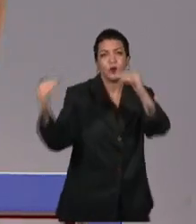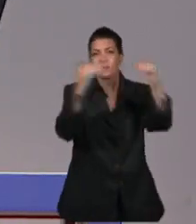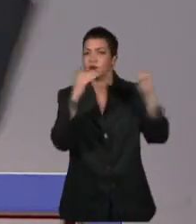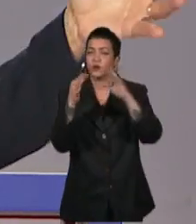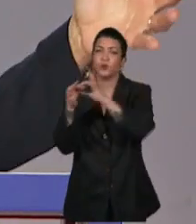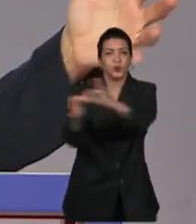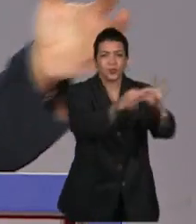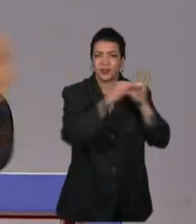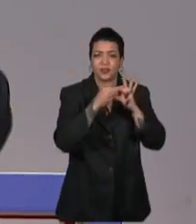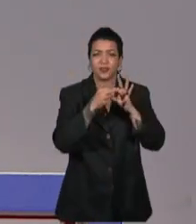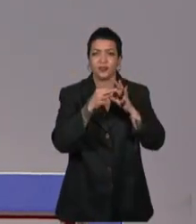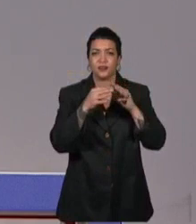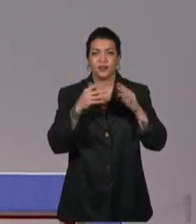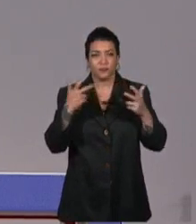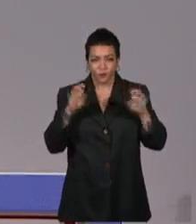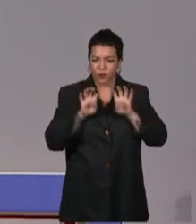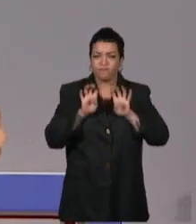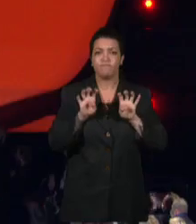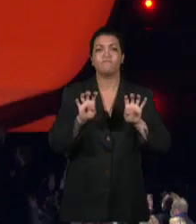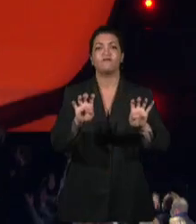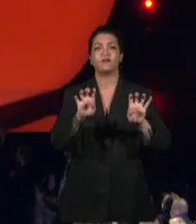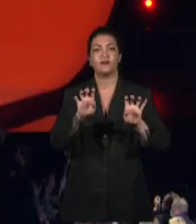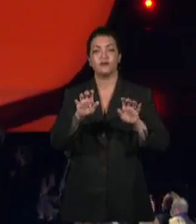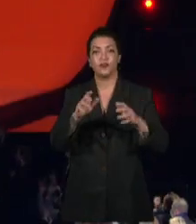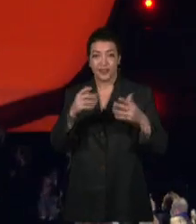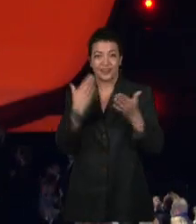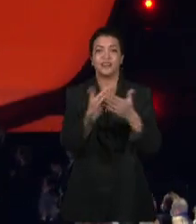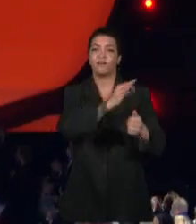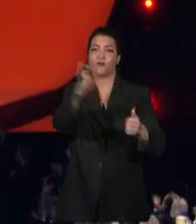unis, tous en tête, la voilà ma France!